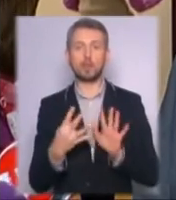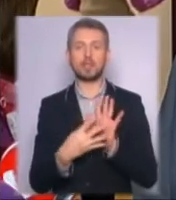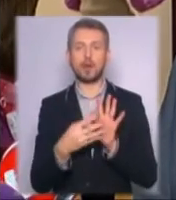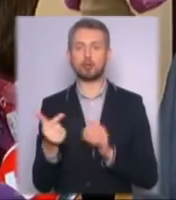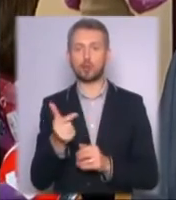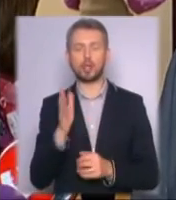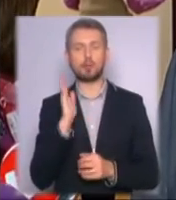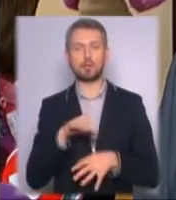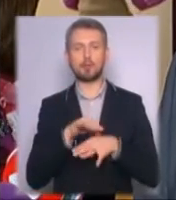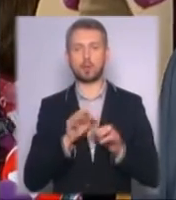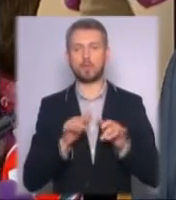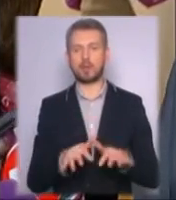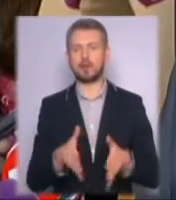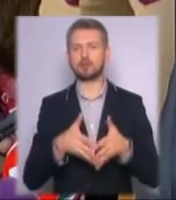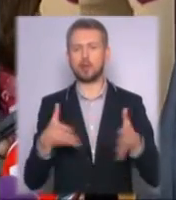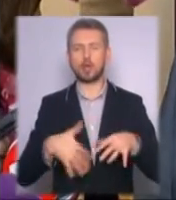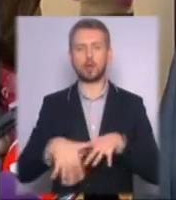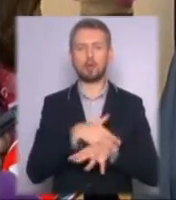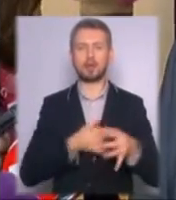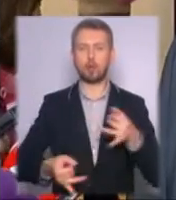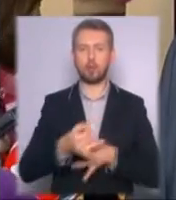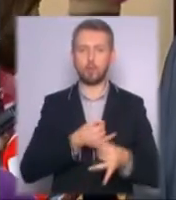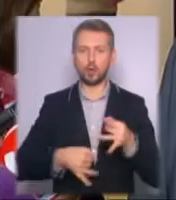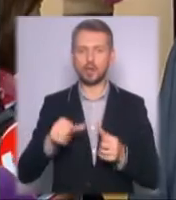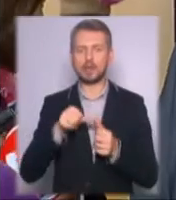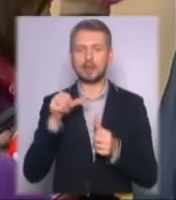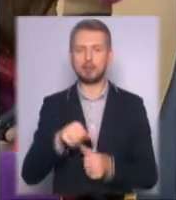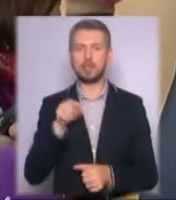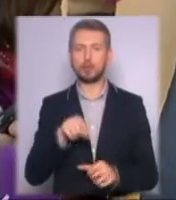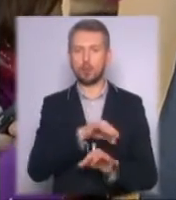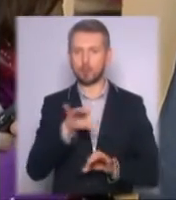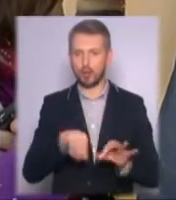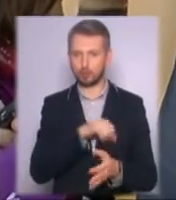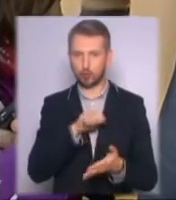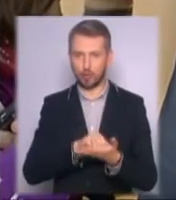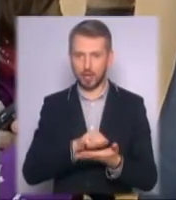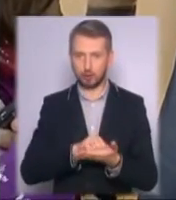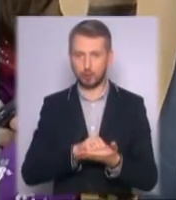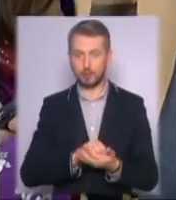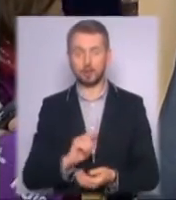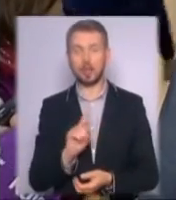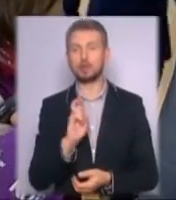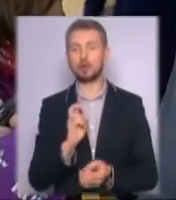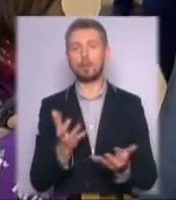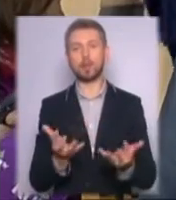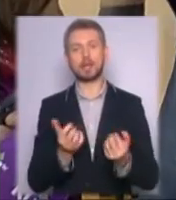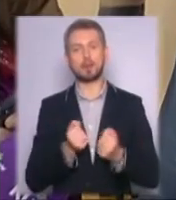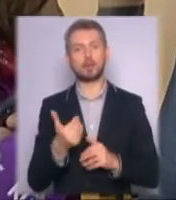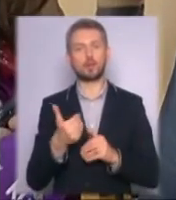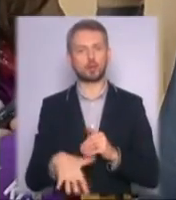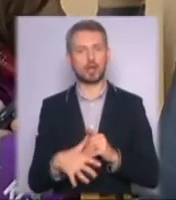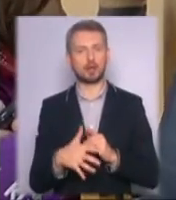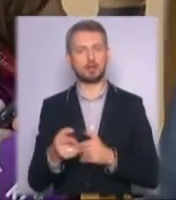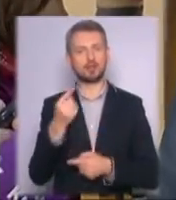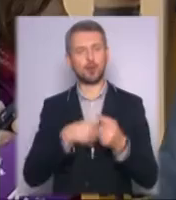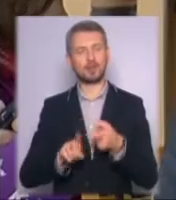буде проведено широкі громадські обговорення саме цього проєкту документу, для того, щоб отримати уже, так би мовити,